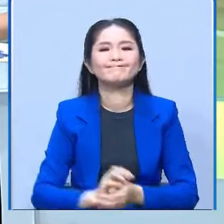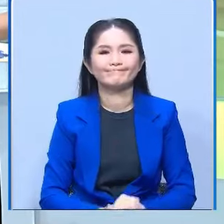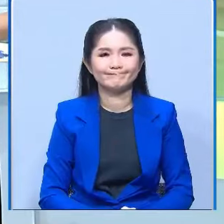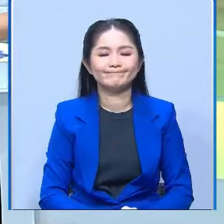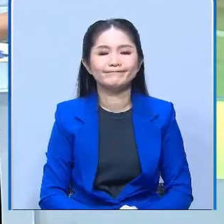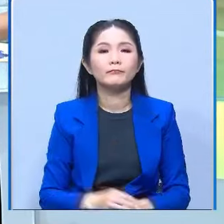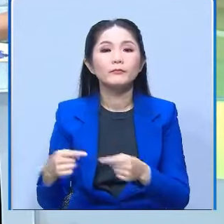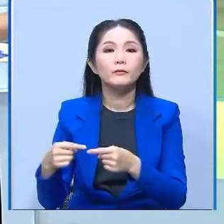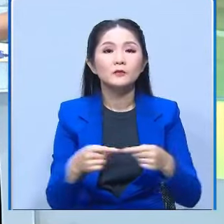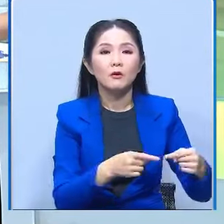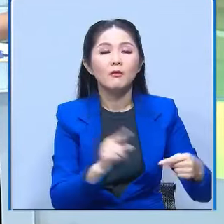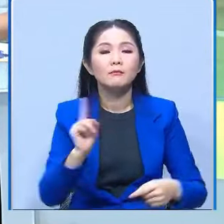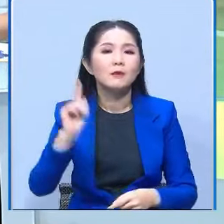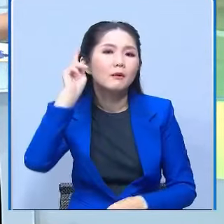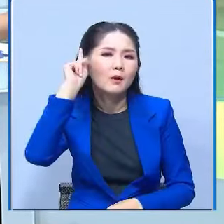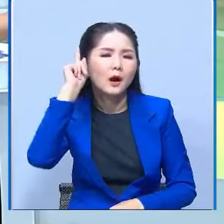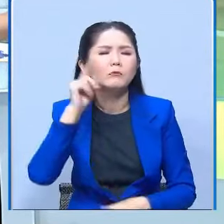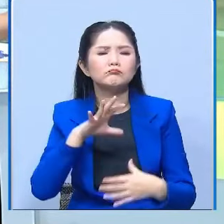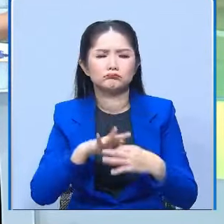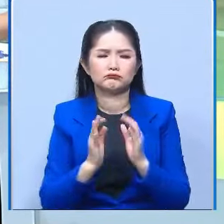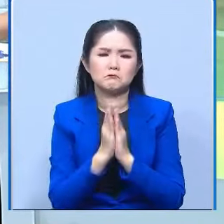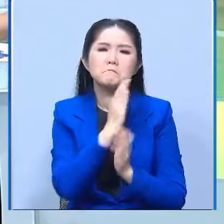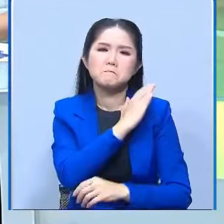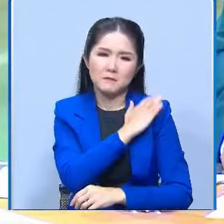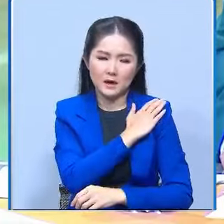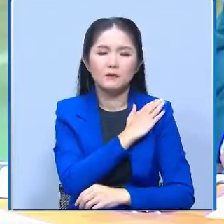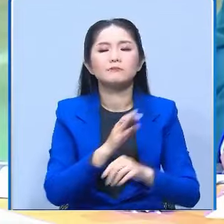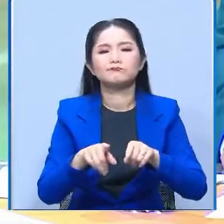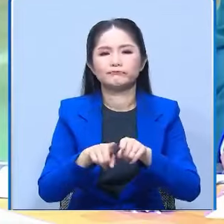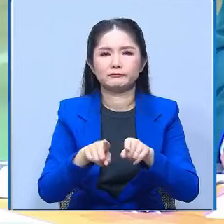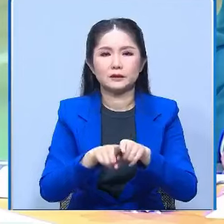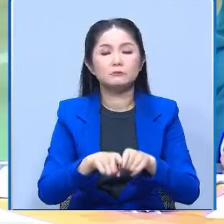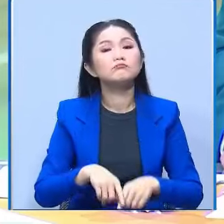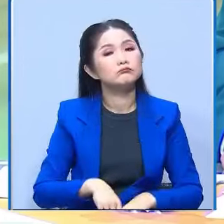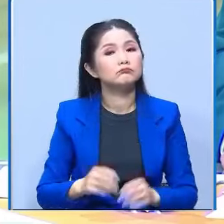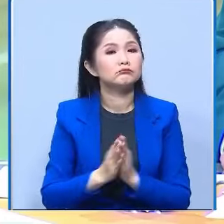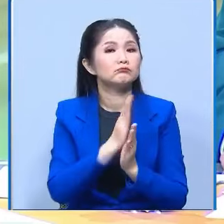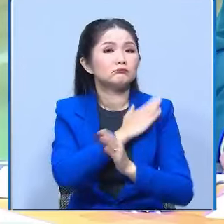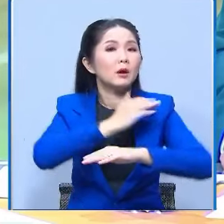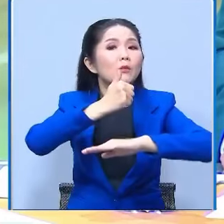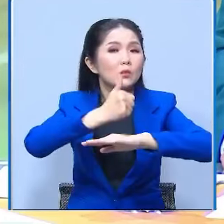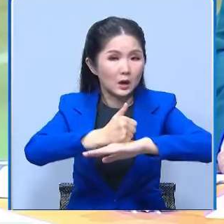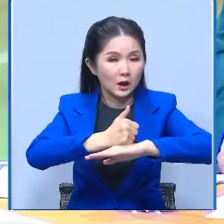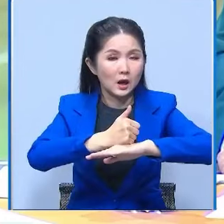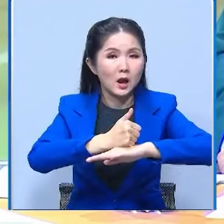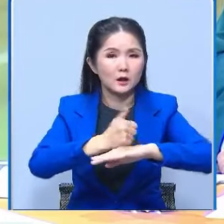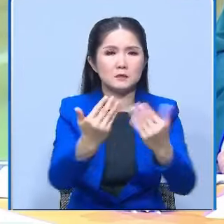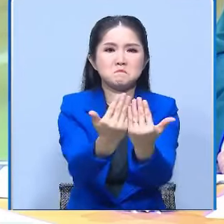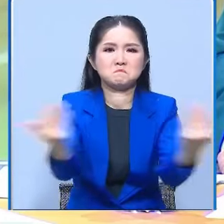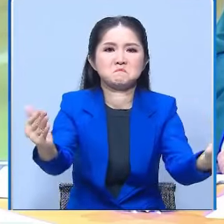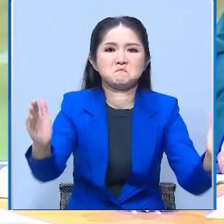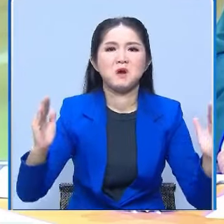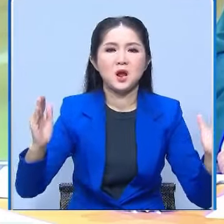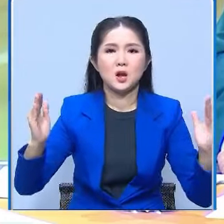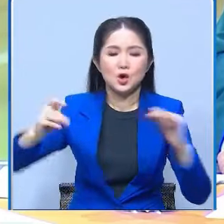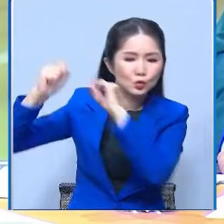ข่าวนี้ยังคงเกี่ยวข้องกับพระนะคะเป็นความคืบหน้าต่อเนื่องกันมากรณีที่มีเจ้าอาวาสนะคะแล้วก็เหมือนไปทุบกำแพงวัดแล้วก็มาสร้างเป็นร้านค้า